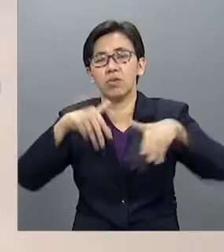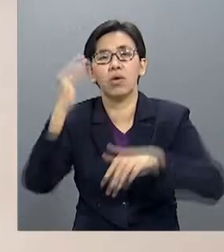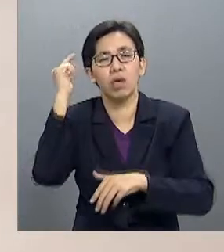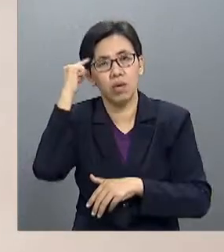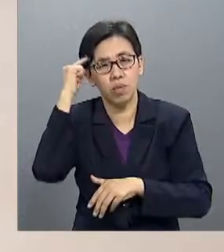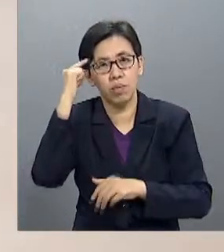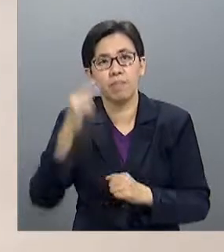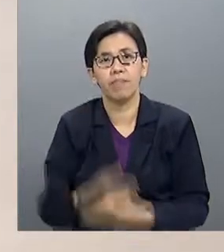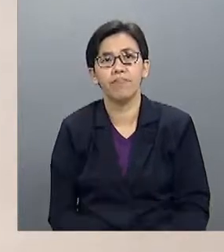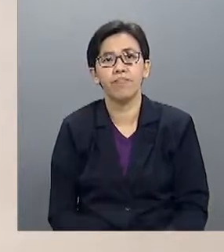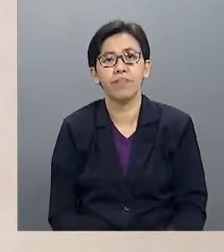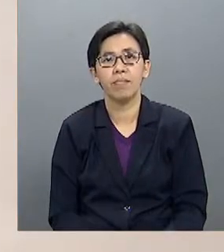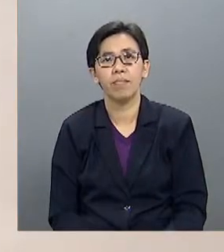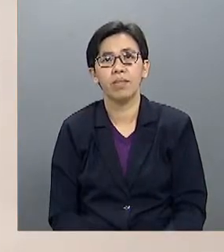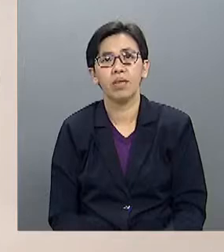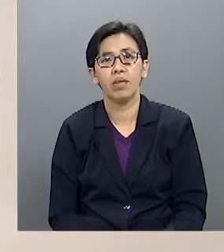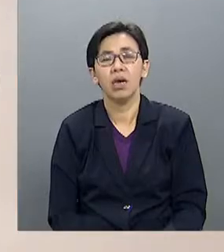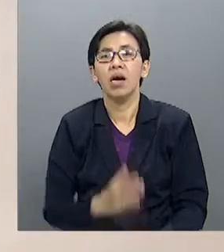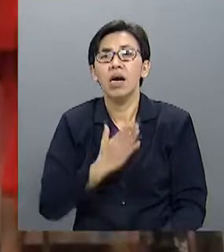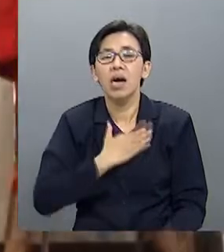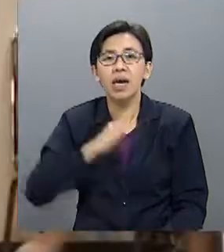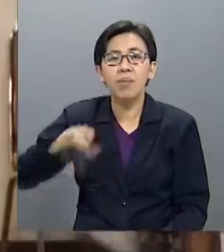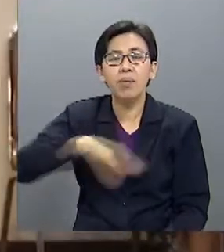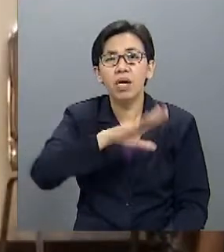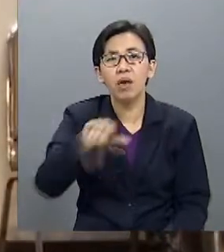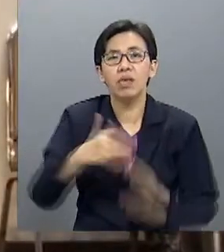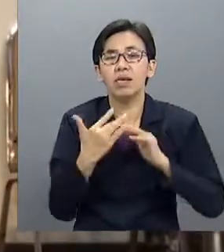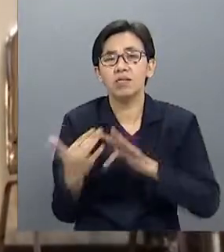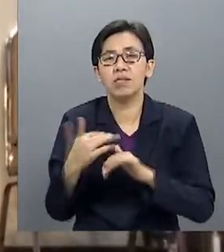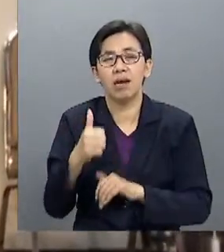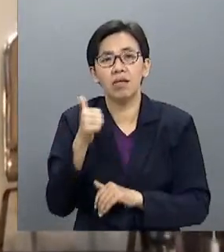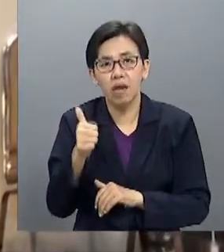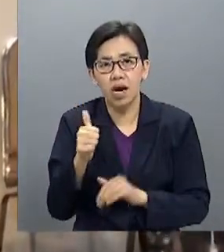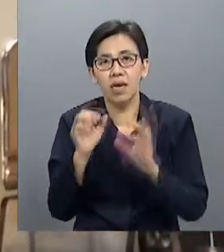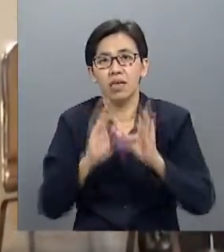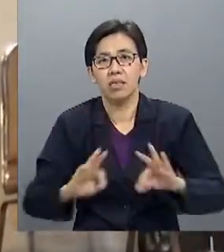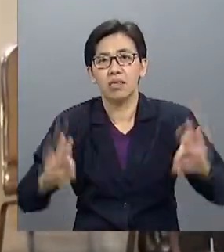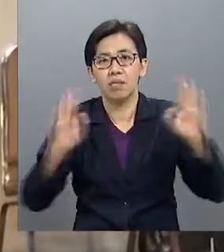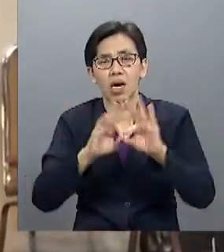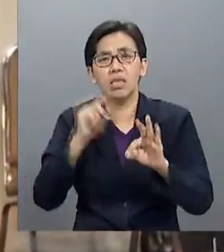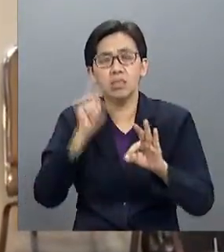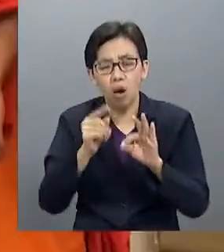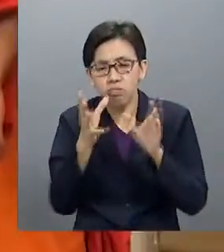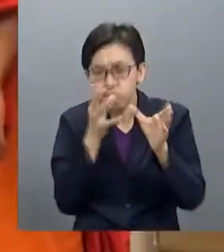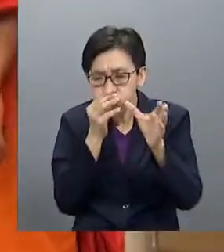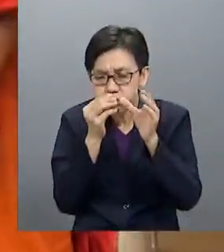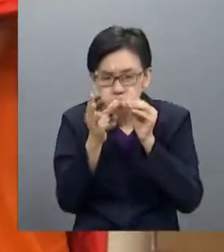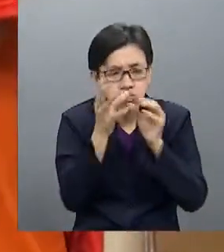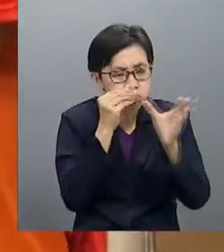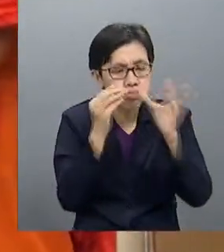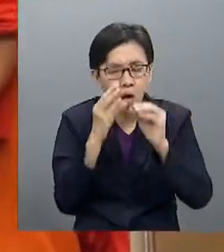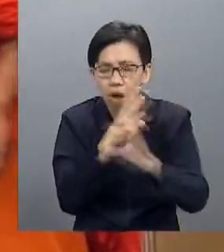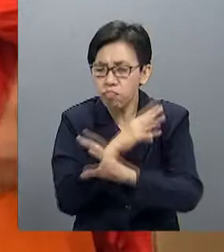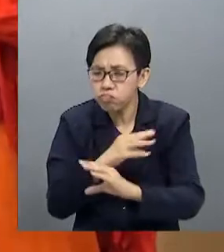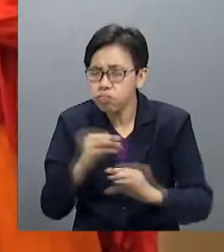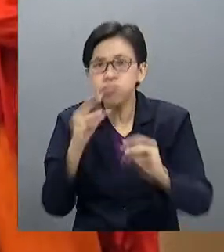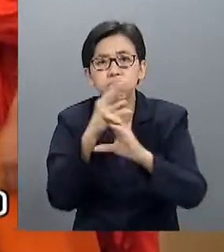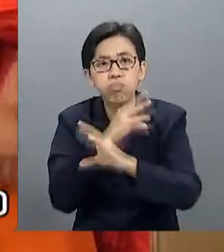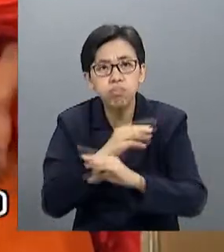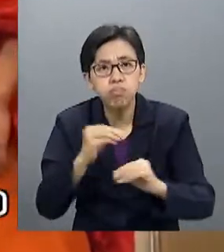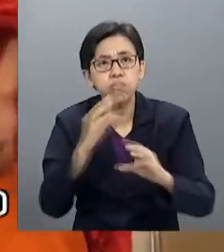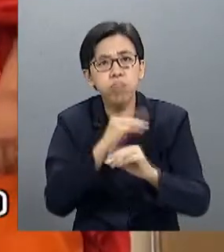กว่าสีพวกเราจะเป็นนักศึกษาในนั่นบอกเขาทุกคนต้องผ่านกระบวนการเห็นฮู้ด้านการสื่อสาร